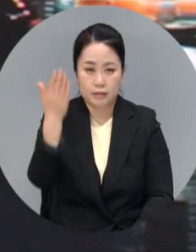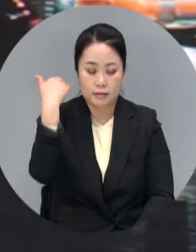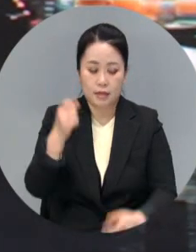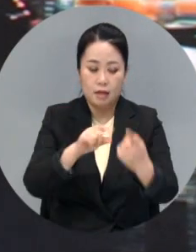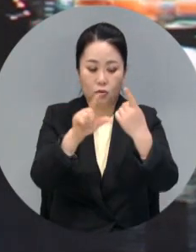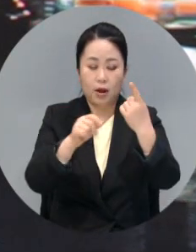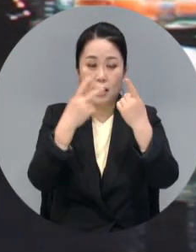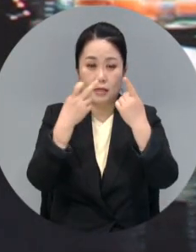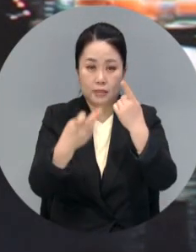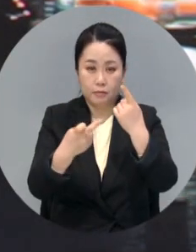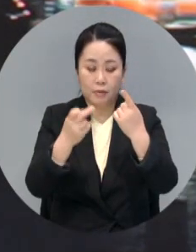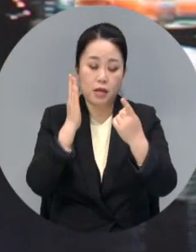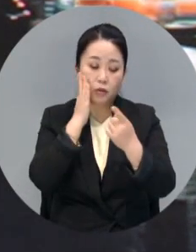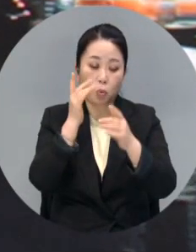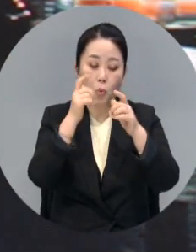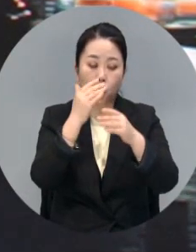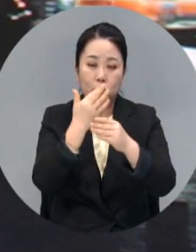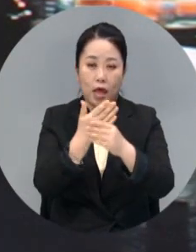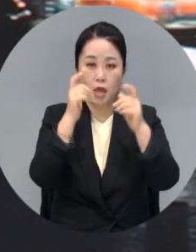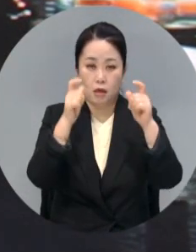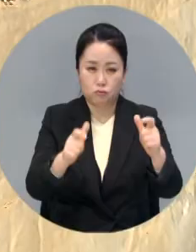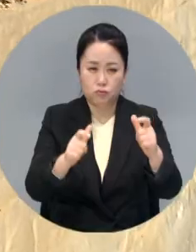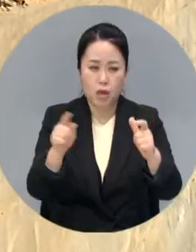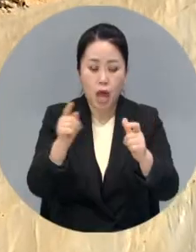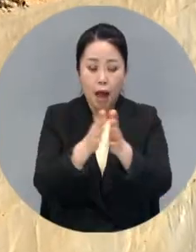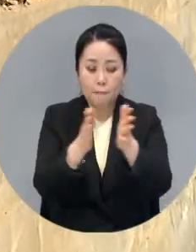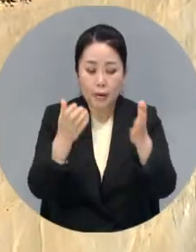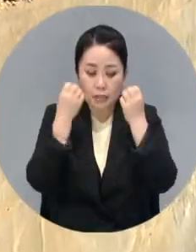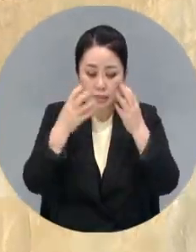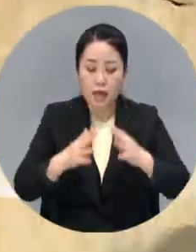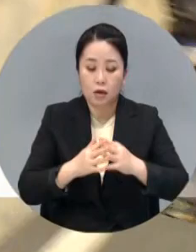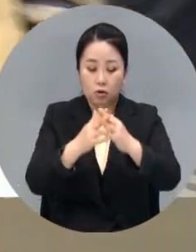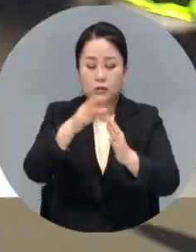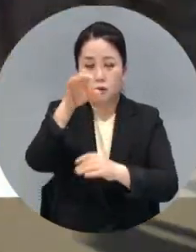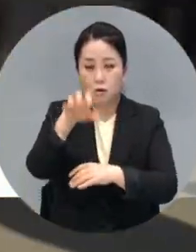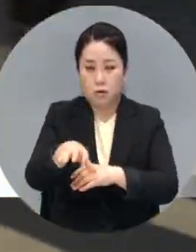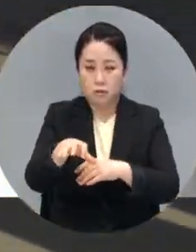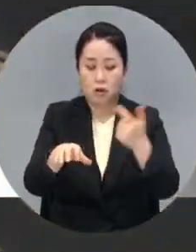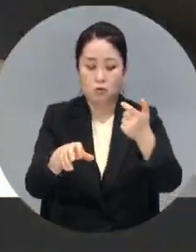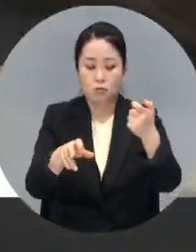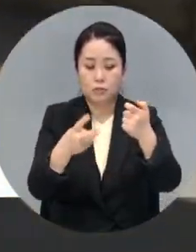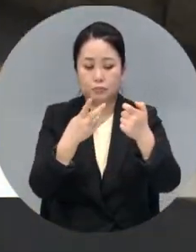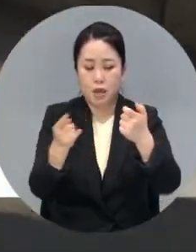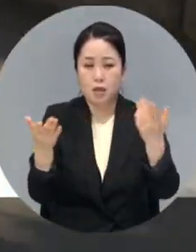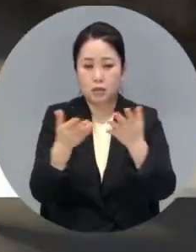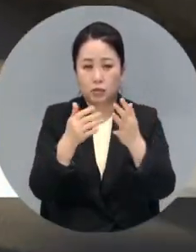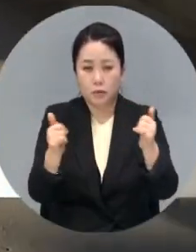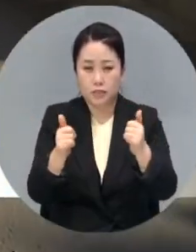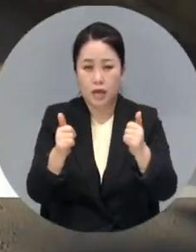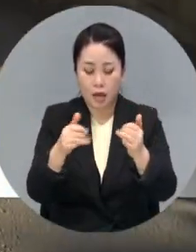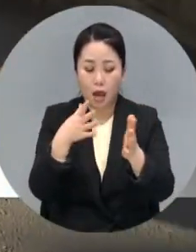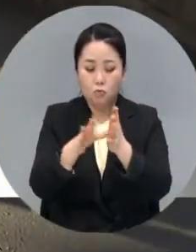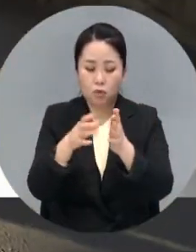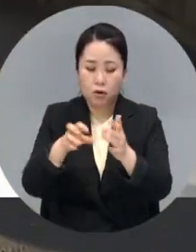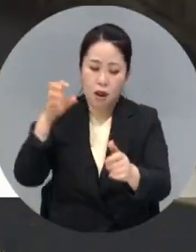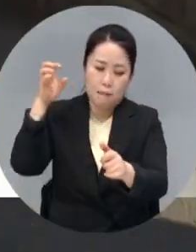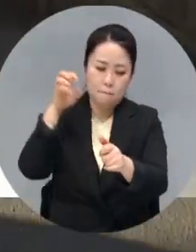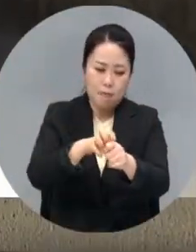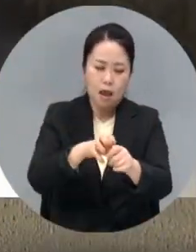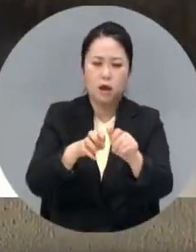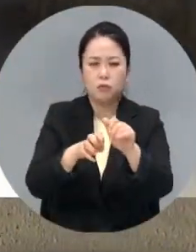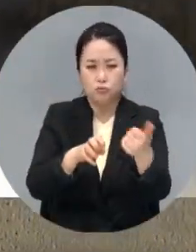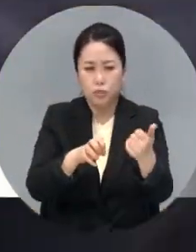지난 10일 동래구의 한 아파트 신축 현장에서 60대 작업자가 자재에 맞아 숨지는 등 지난 3주